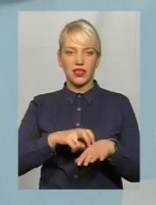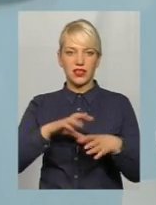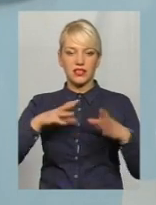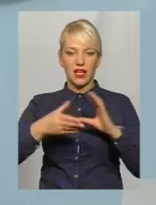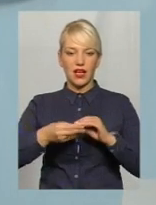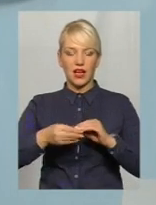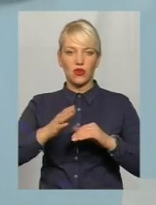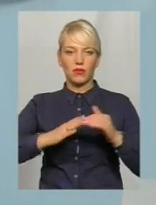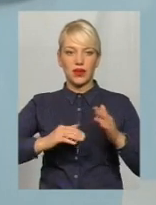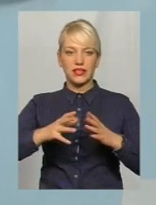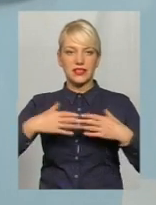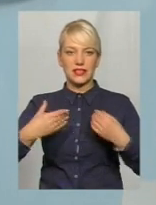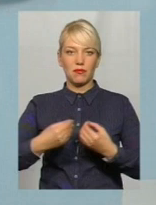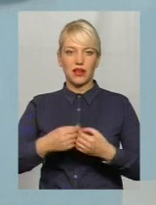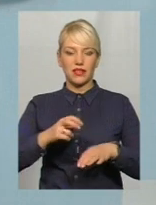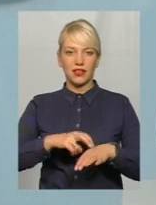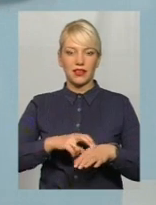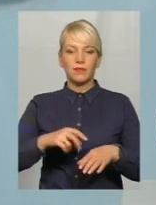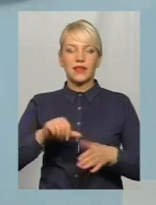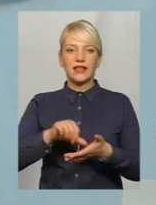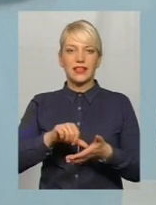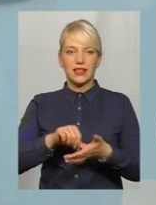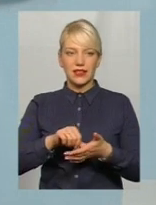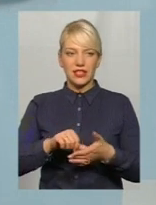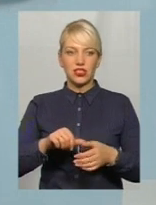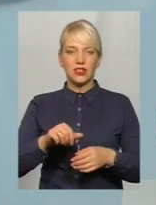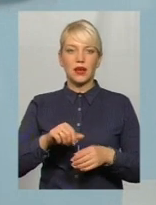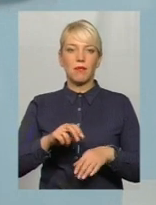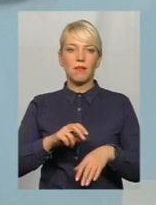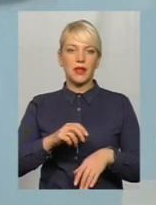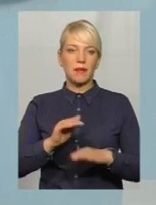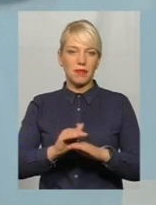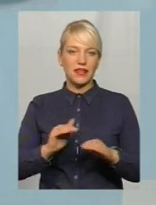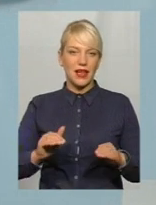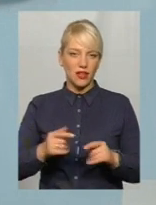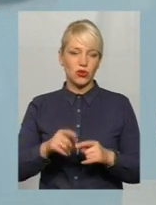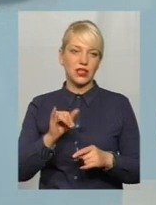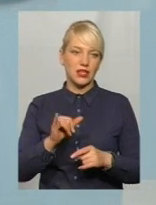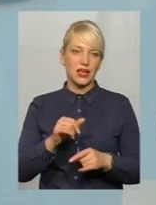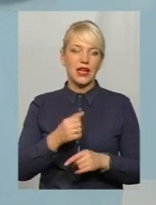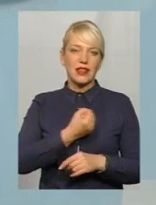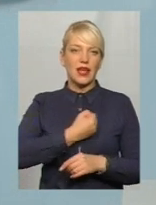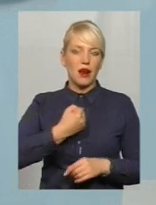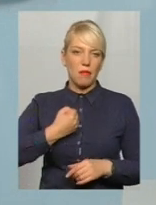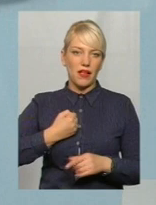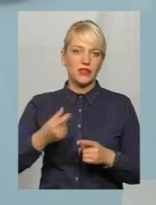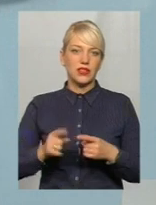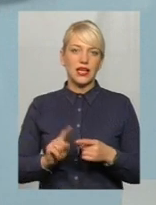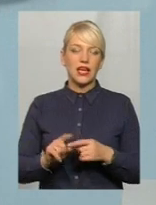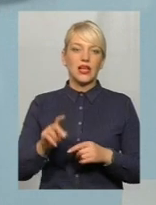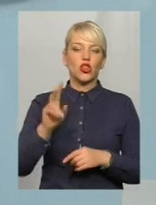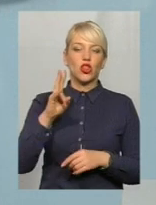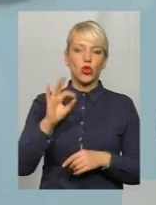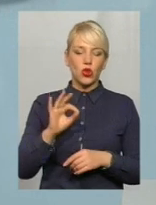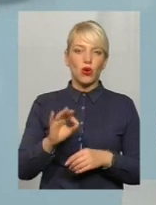практики, сімейні лікарі, дільничні педіатри, дільничні терапевти. Але в будь-якому випадку саме та